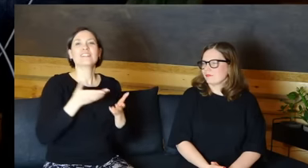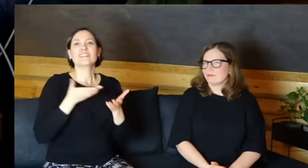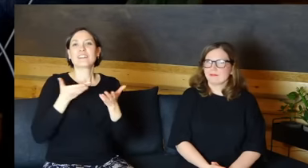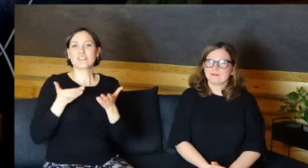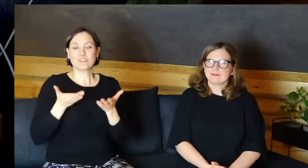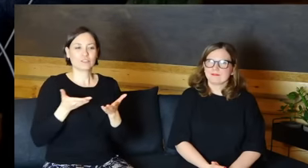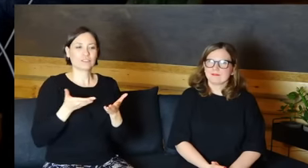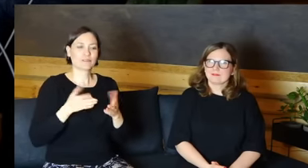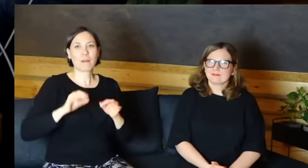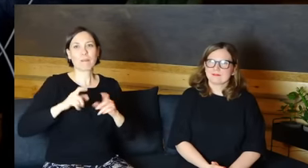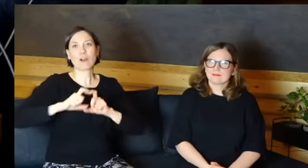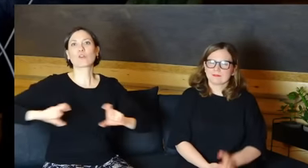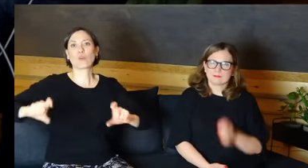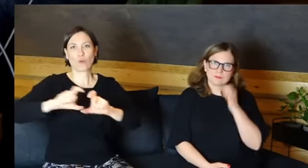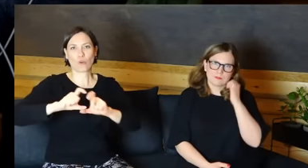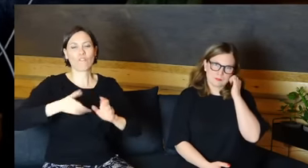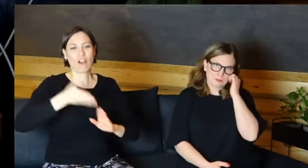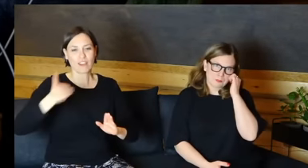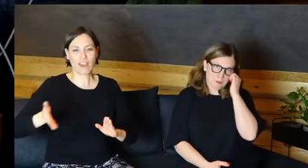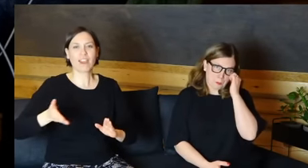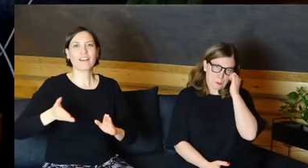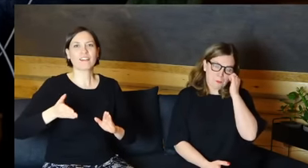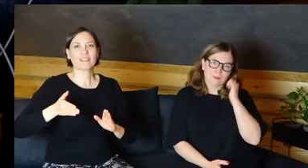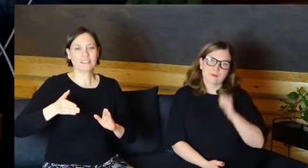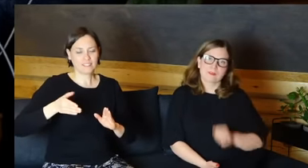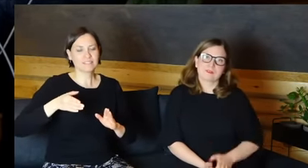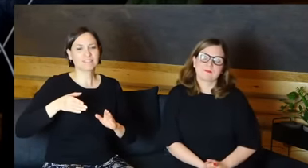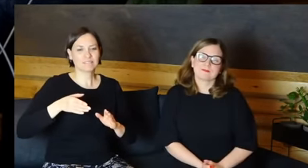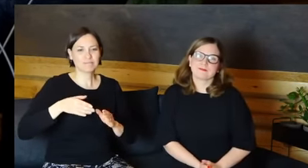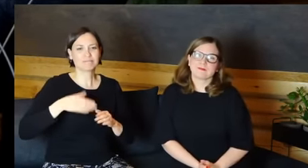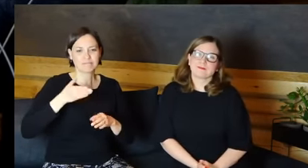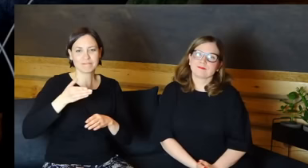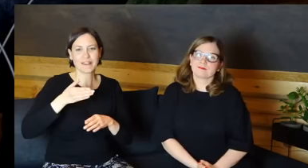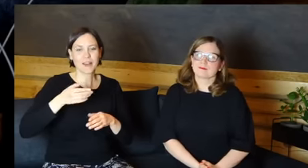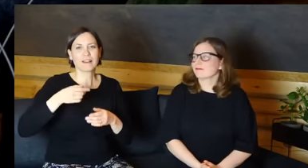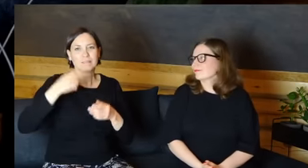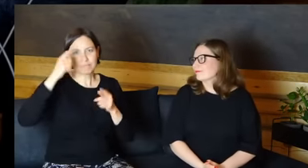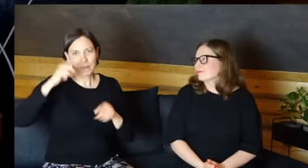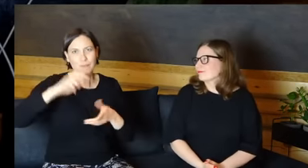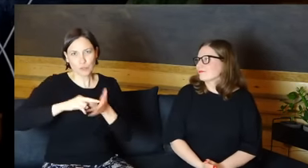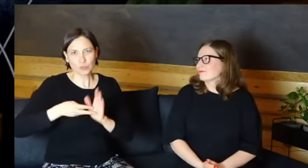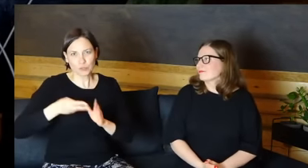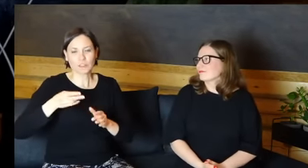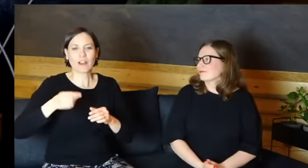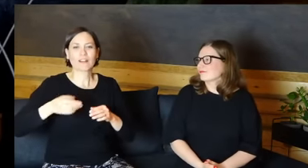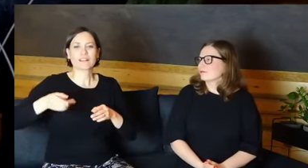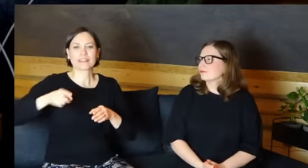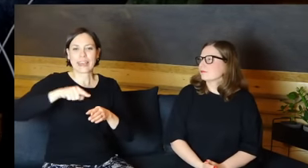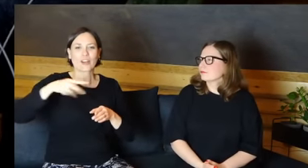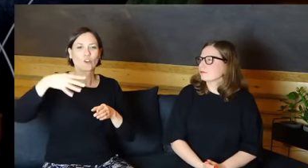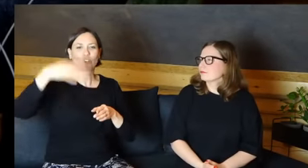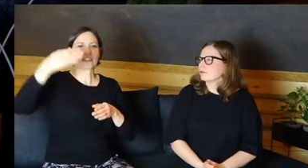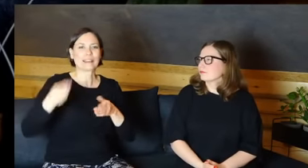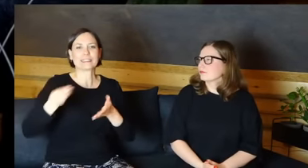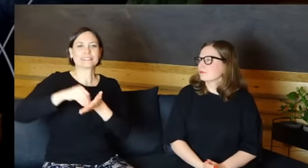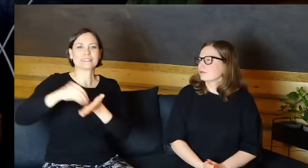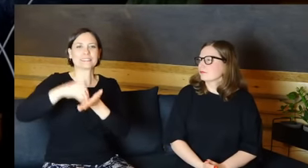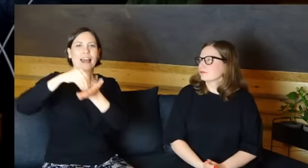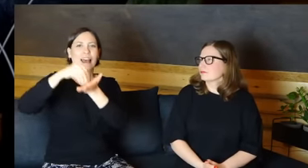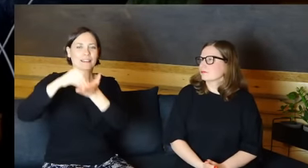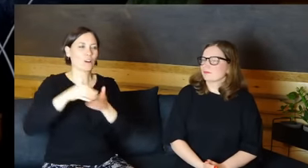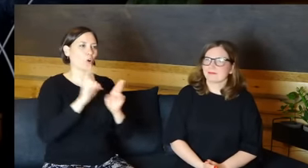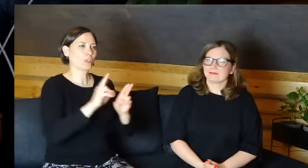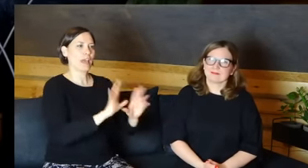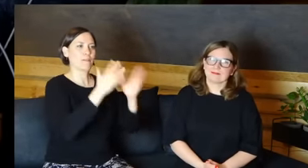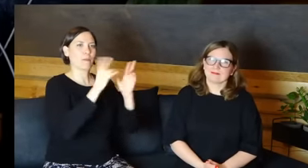tätä runkovaihetta tässä pystyttämässä kehyksiä sille. Ja on tullut kerroksiakin lisää. Niinhän se käy tuolla oikeassakin